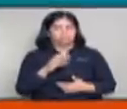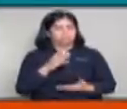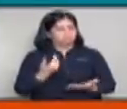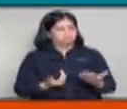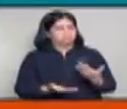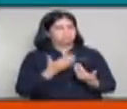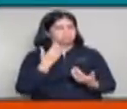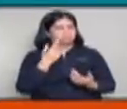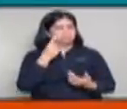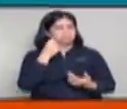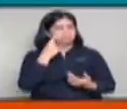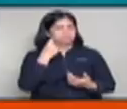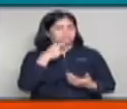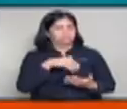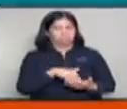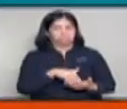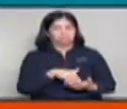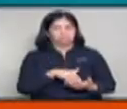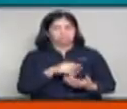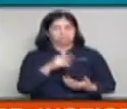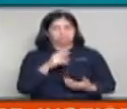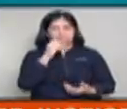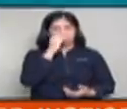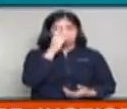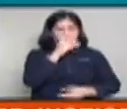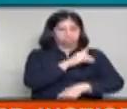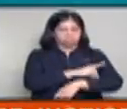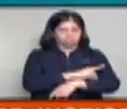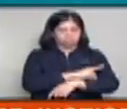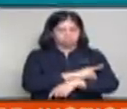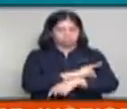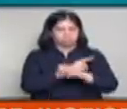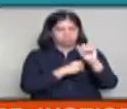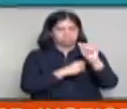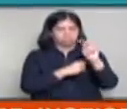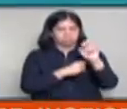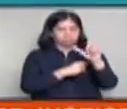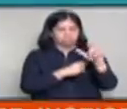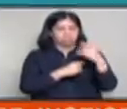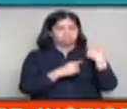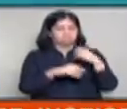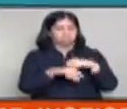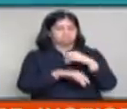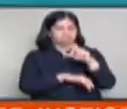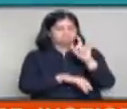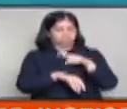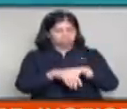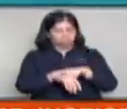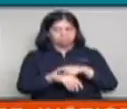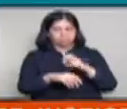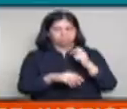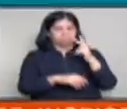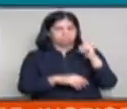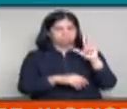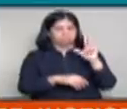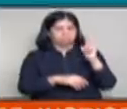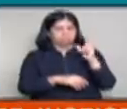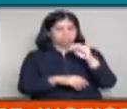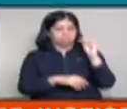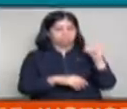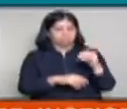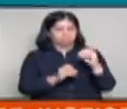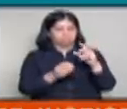Almost 11K po yung mga 15 days cancel off. Opo. May OT pa po ako, tapos may 30% daw po kasi